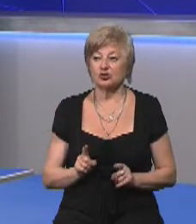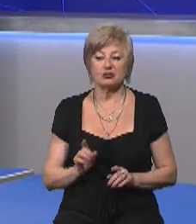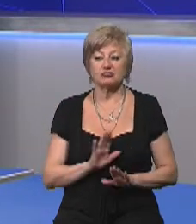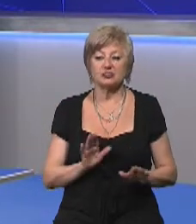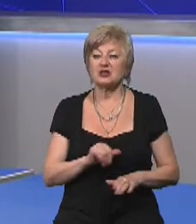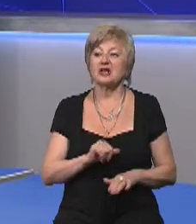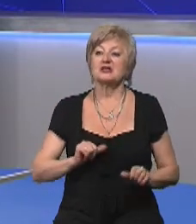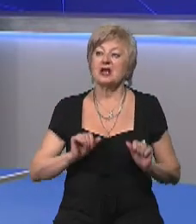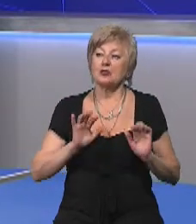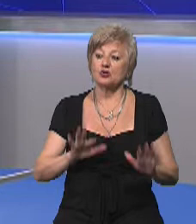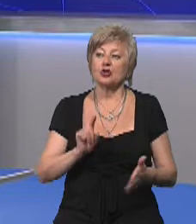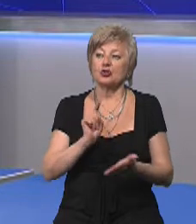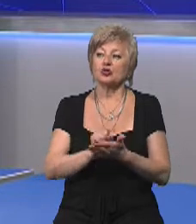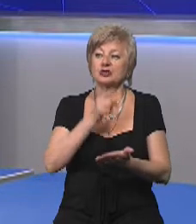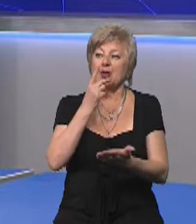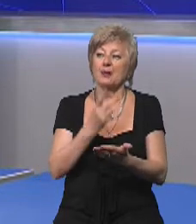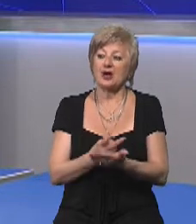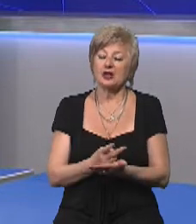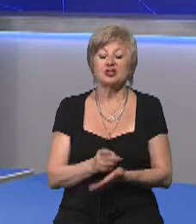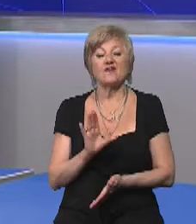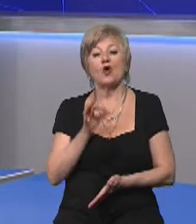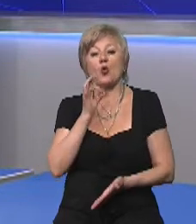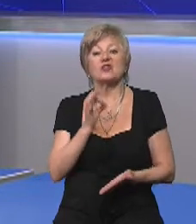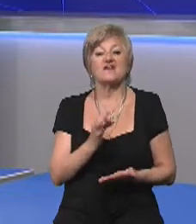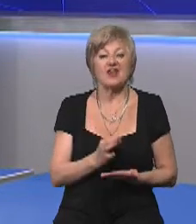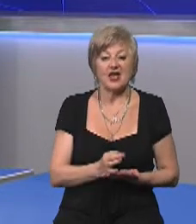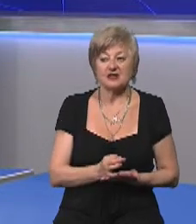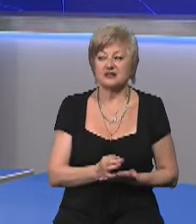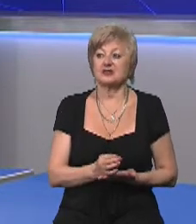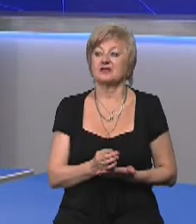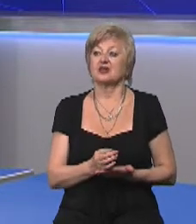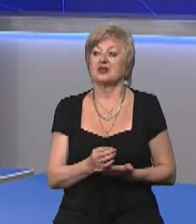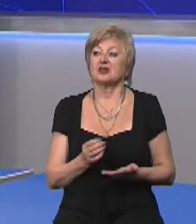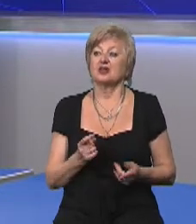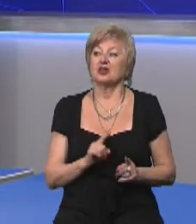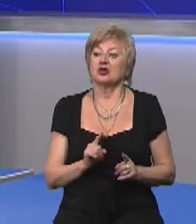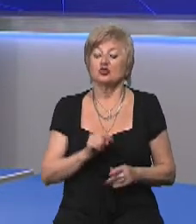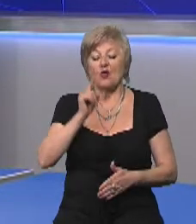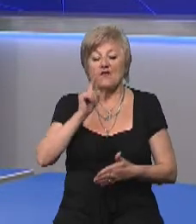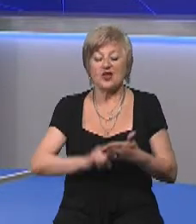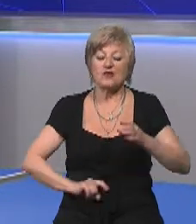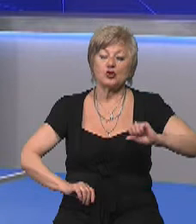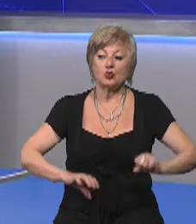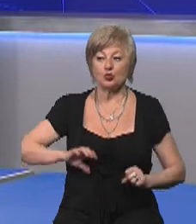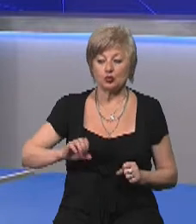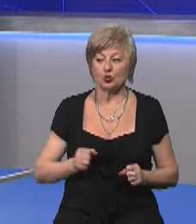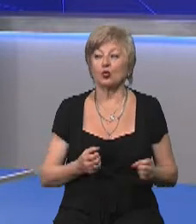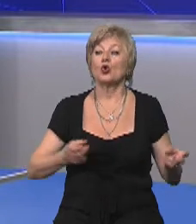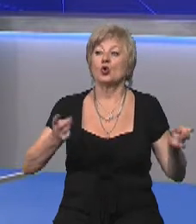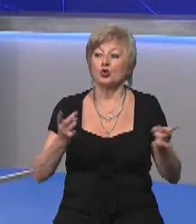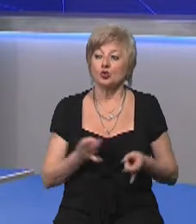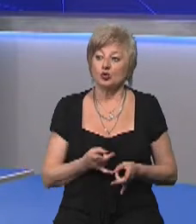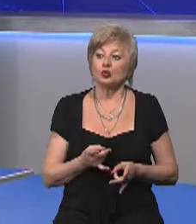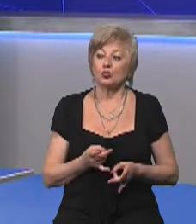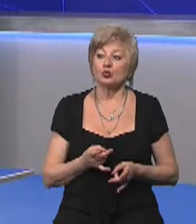самом деле она должна выражаться в ответственности, там, я не знаю, построение какого-то доверия к друг другу. Просто нужно,